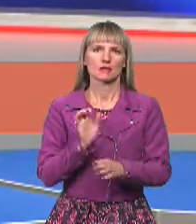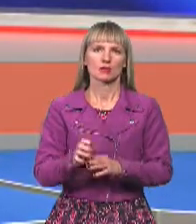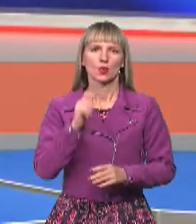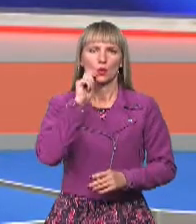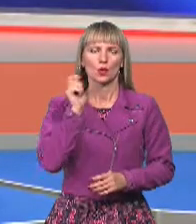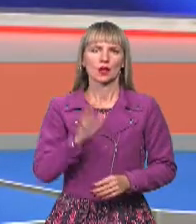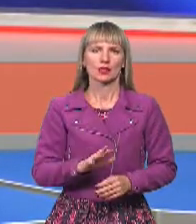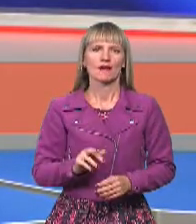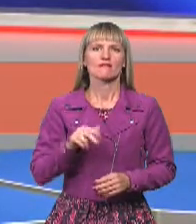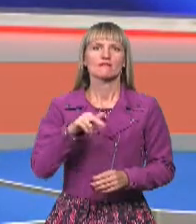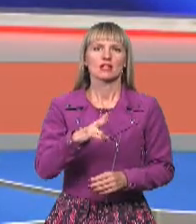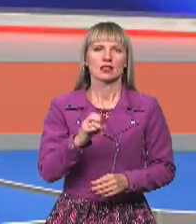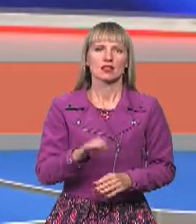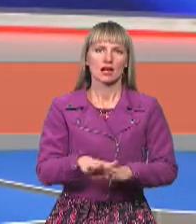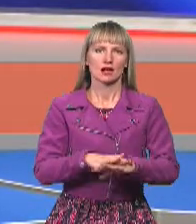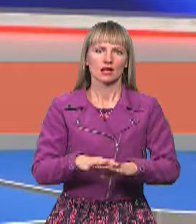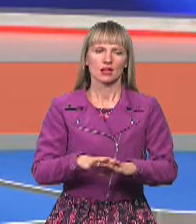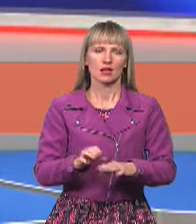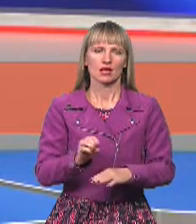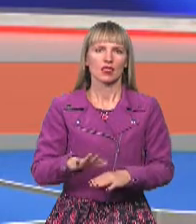украинскими выйти на рынок Евросоюза.